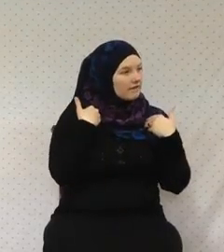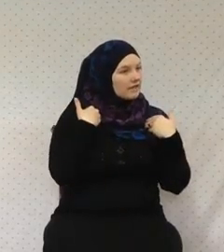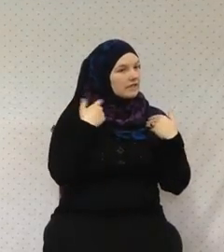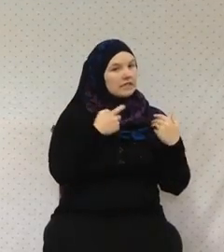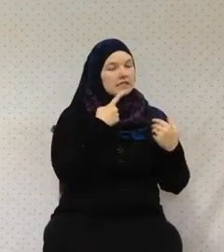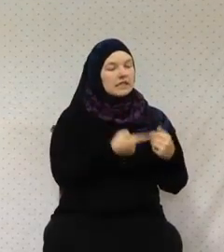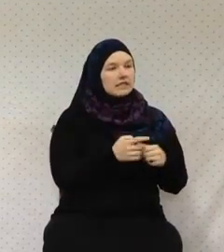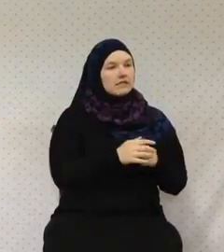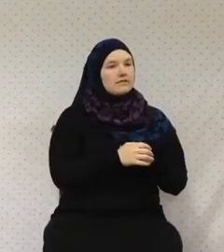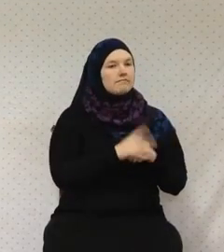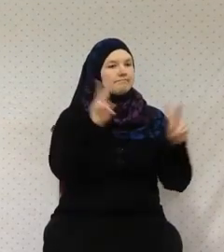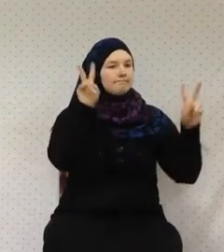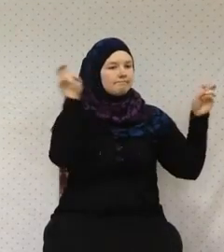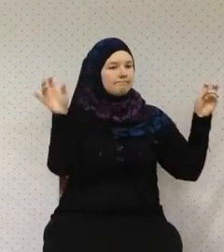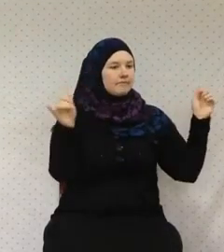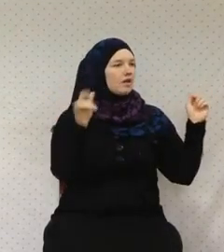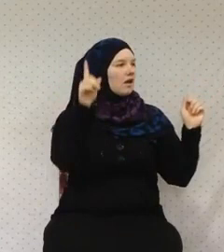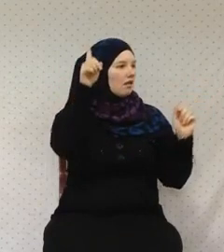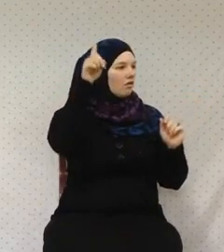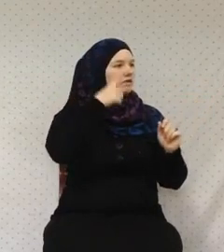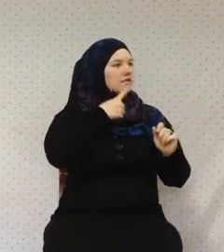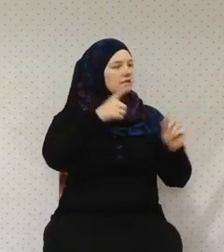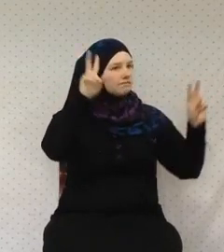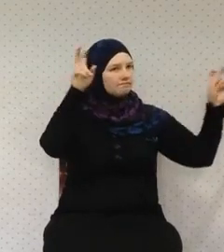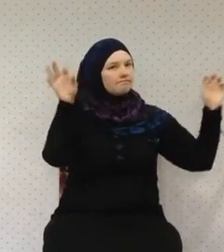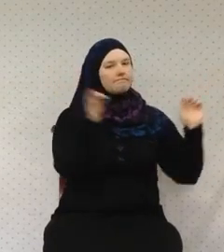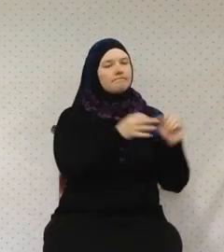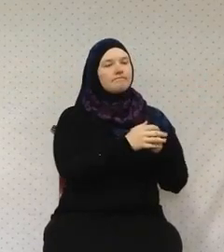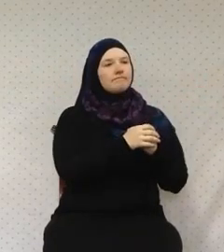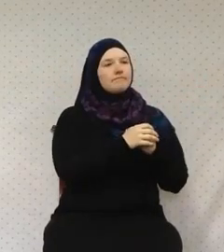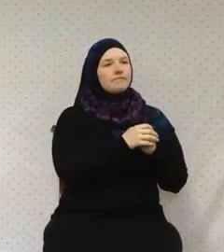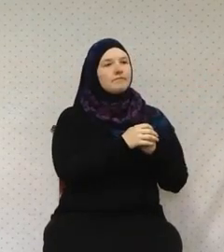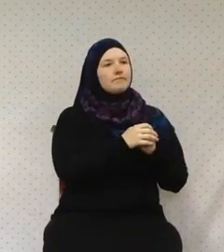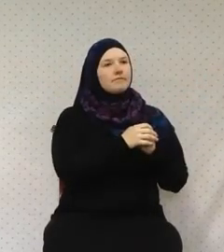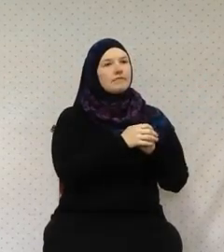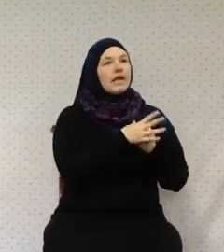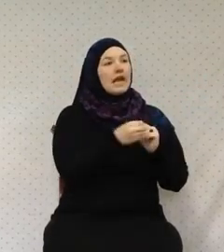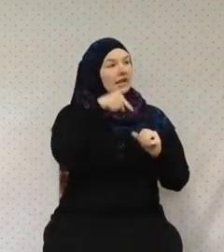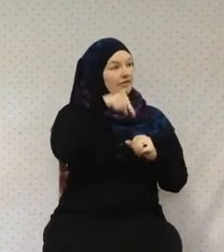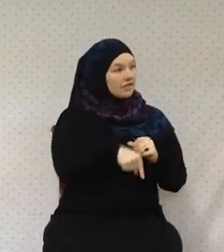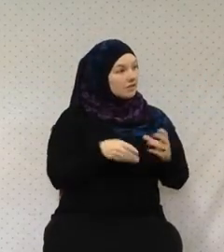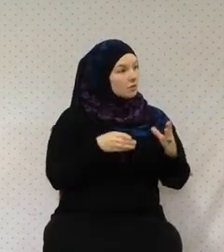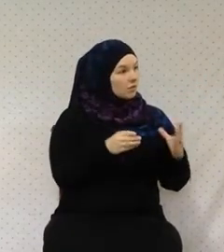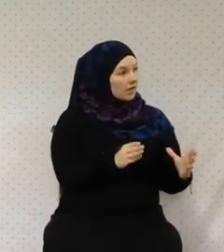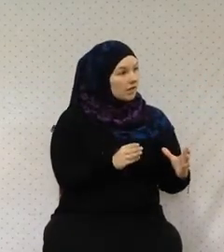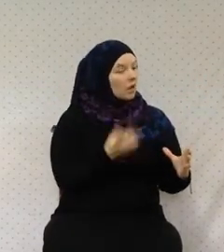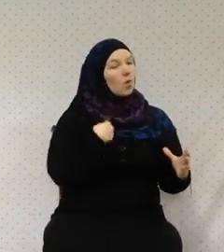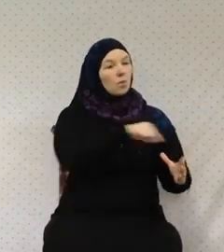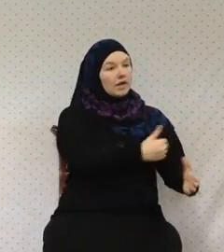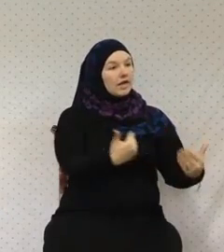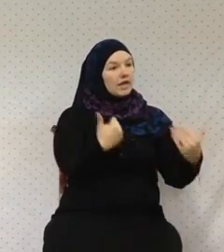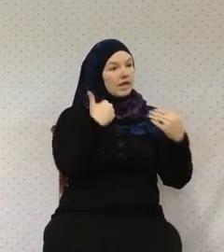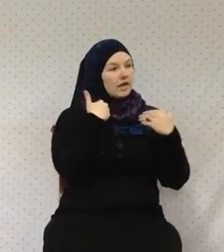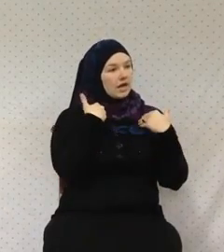says, وَكَذَٰلِكَ مَكَّنَّا لِيُوسُفُ, and in this way we